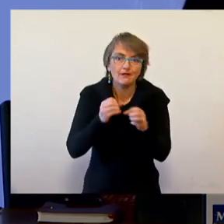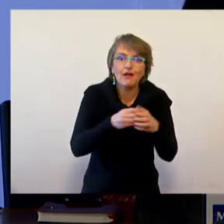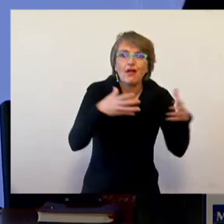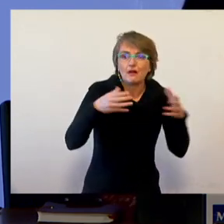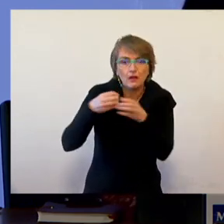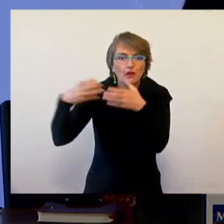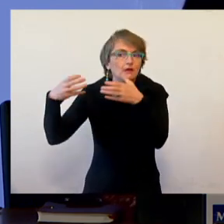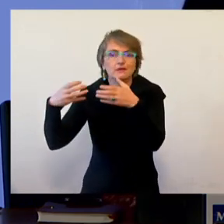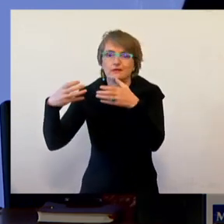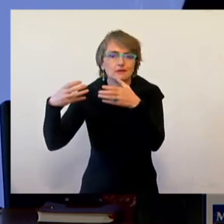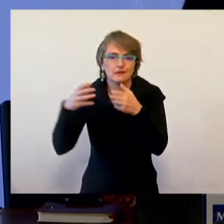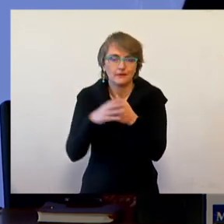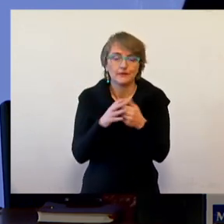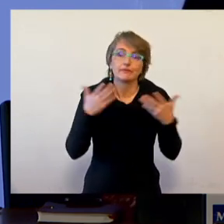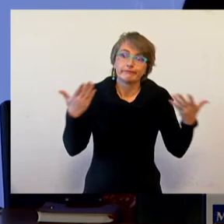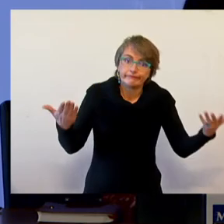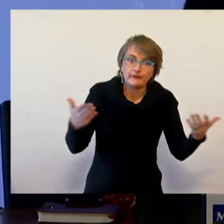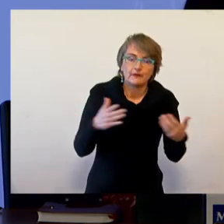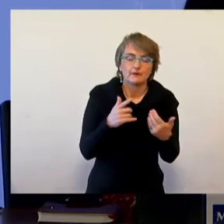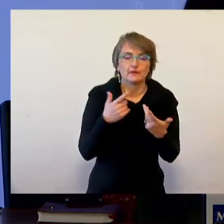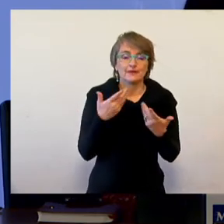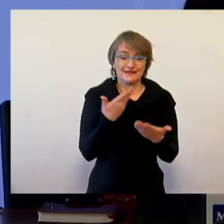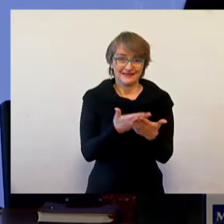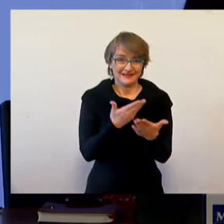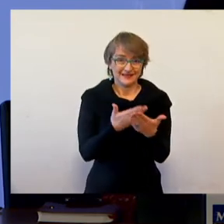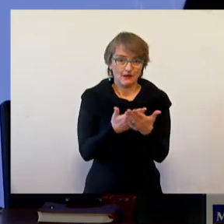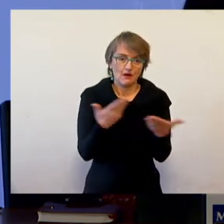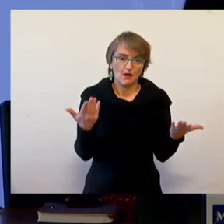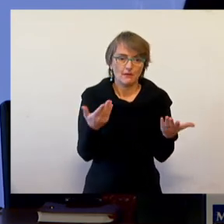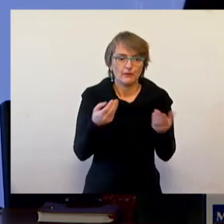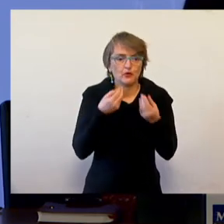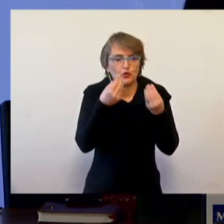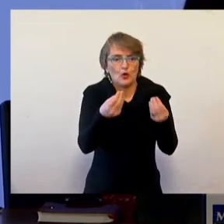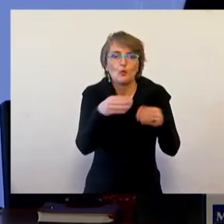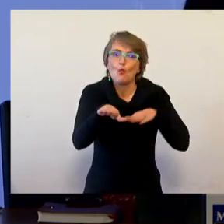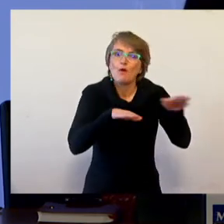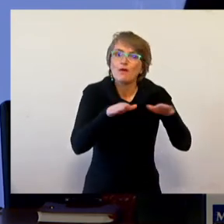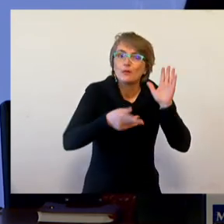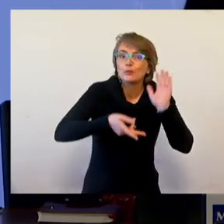sur des moyens supplémentaires pour que la France quitte ce classement